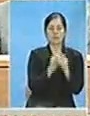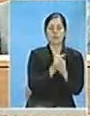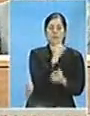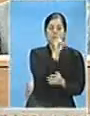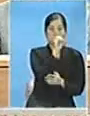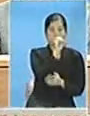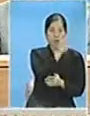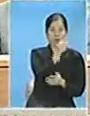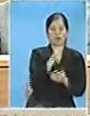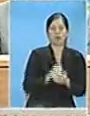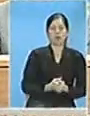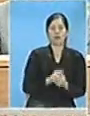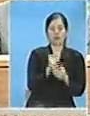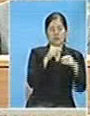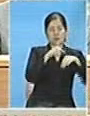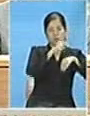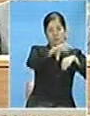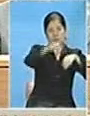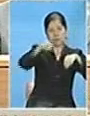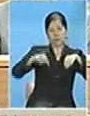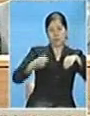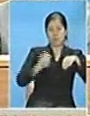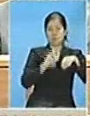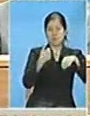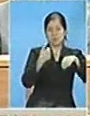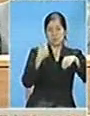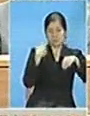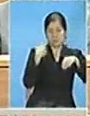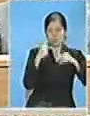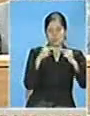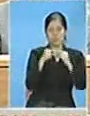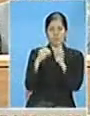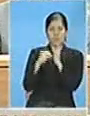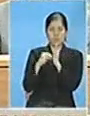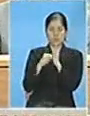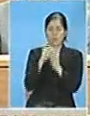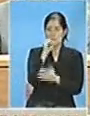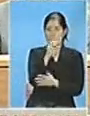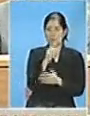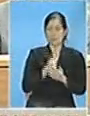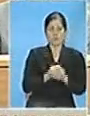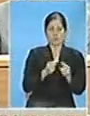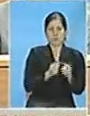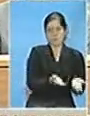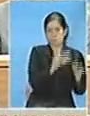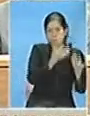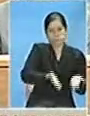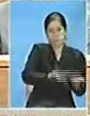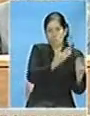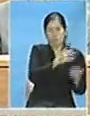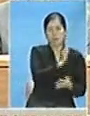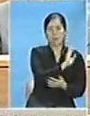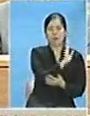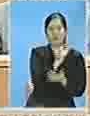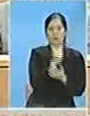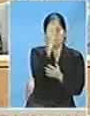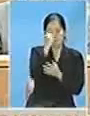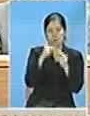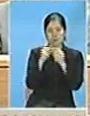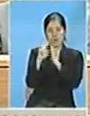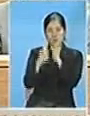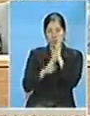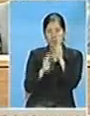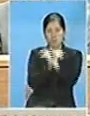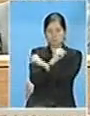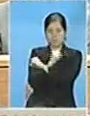ว่าจะสั่งให้หน่วยงานอื่นซึ่งกทม.ยืนยันว่าเขาไม่ลื้อถุงกระสอบทรายแน่นอนเพราะนี่คือระบบป้องกันน้